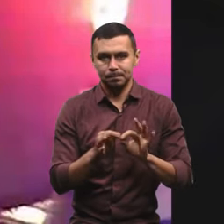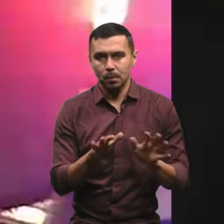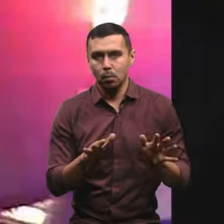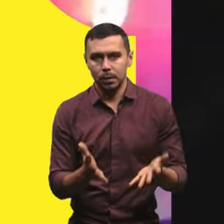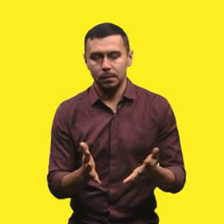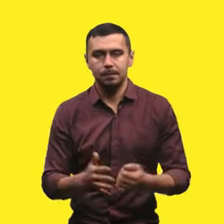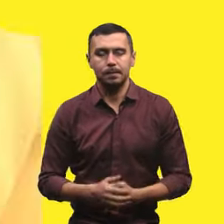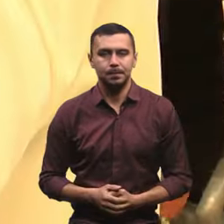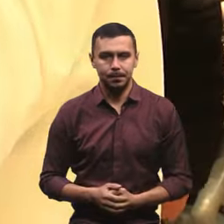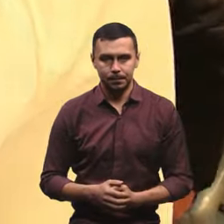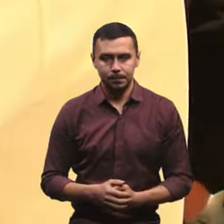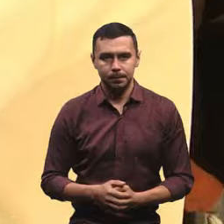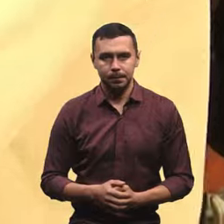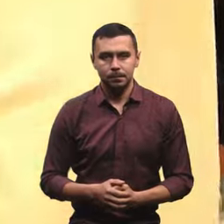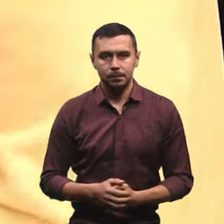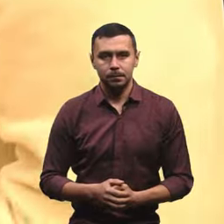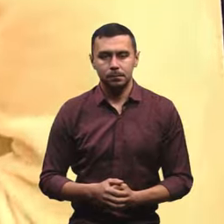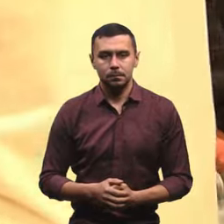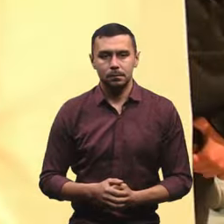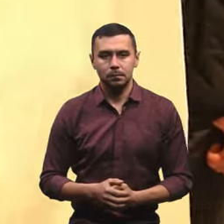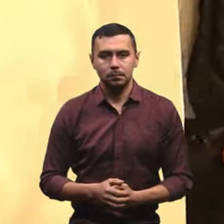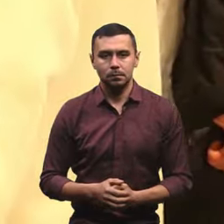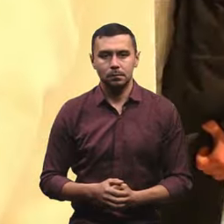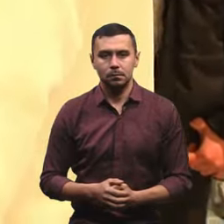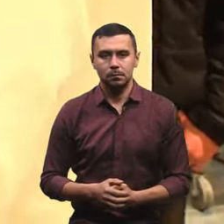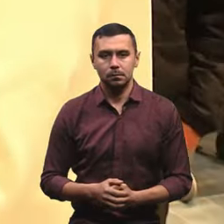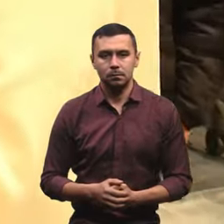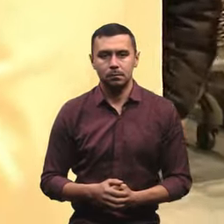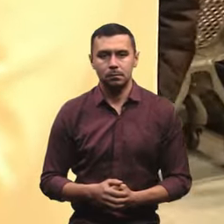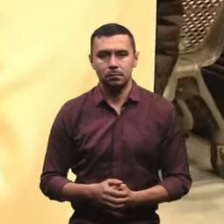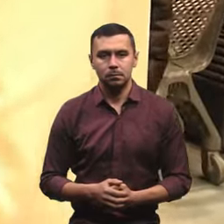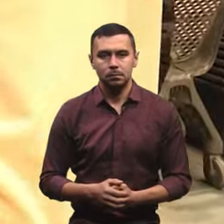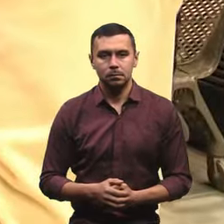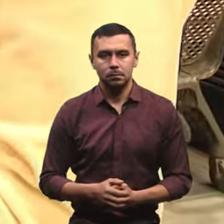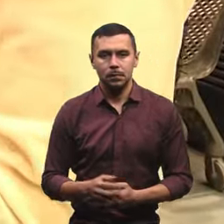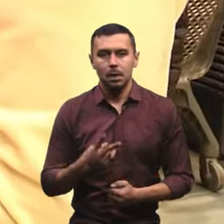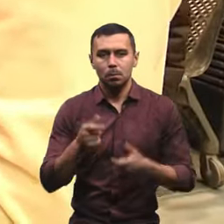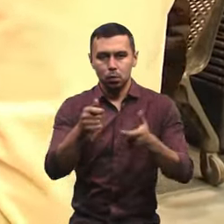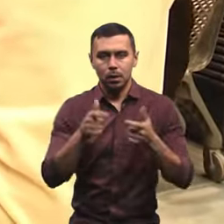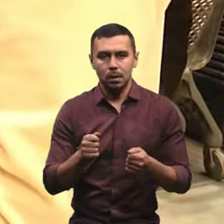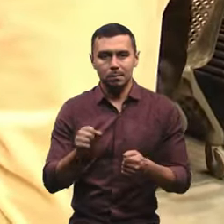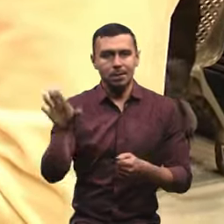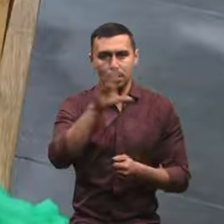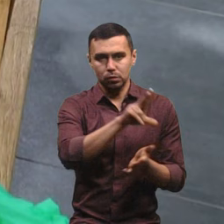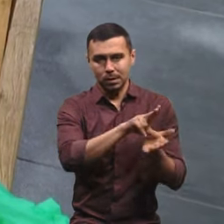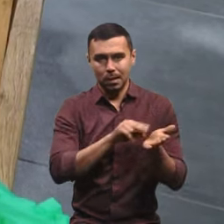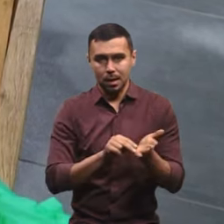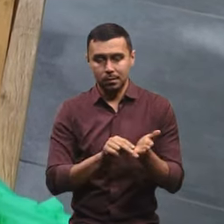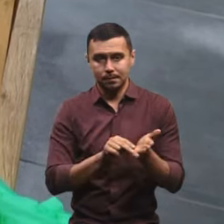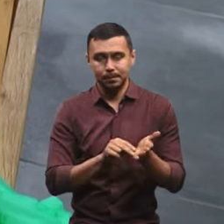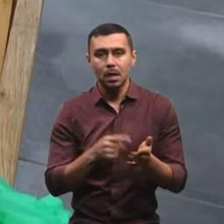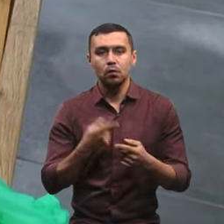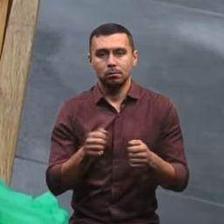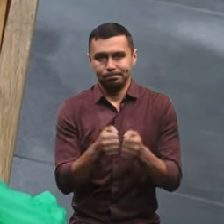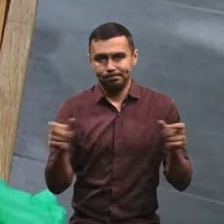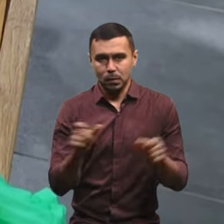події. Бачу кульки європейського стандарту, зразка з маркуванням. У цьому